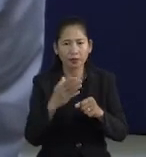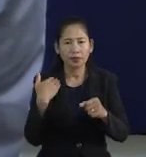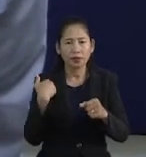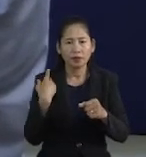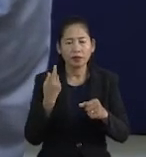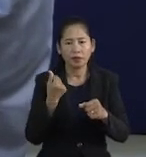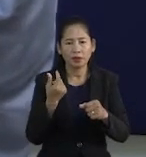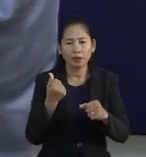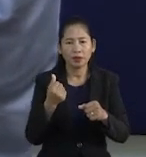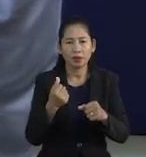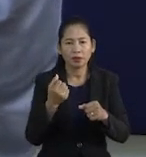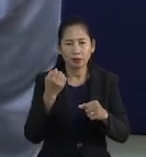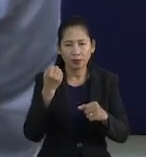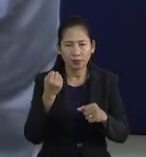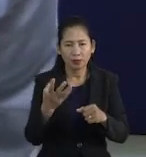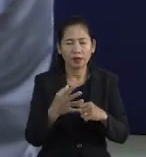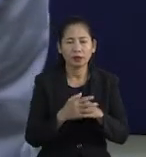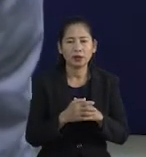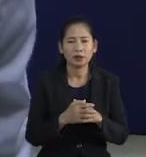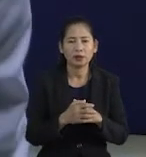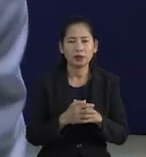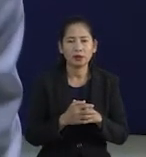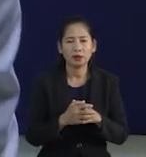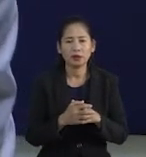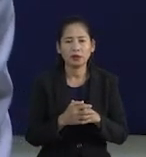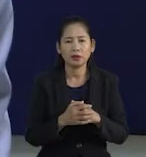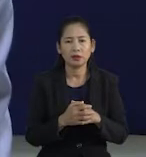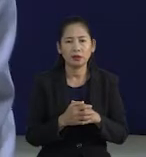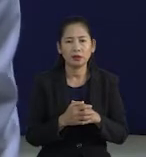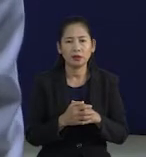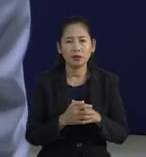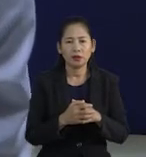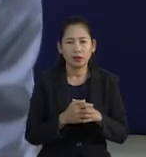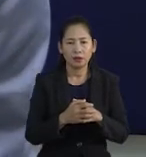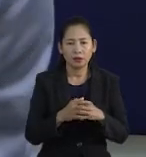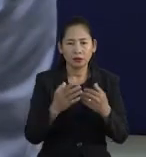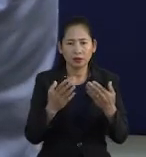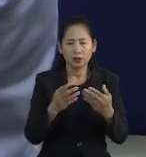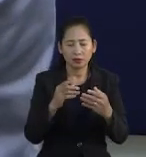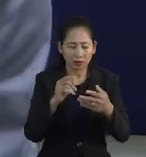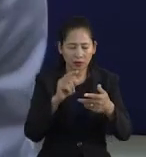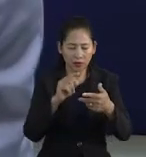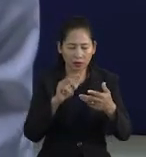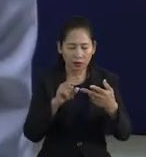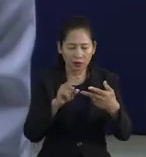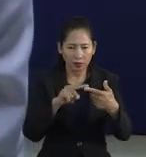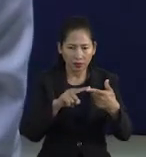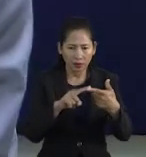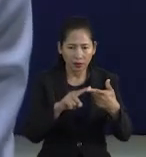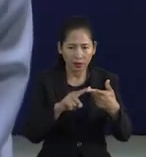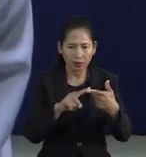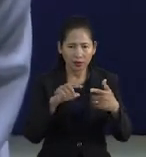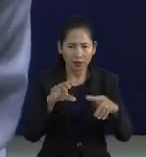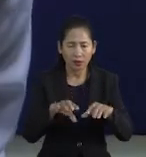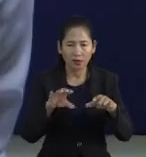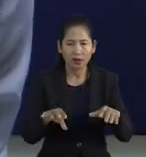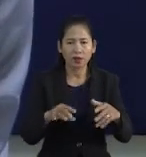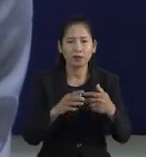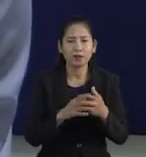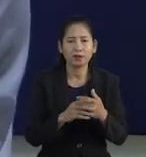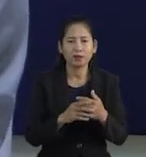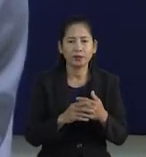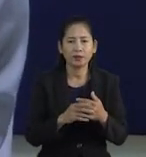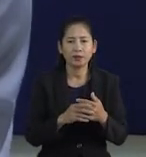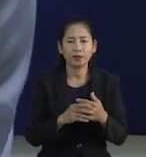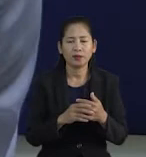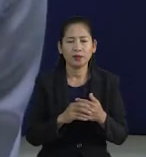tung ấy dùng đã màu miến tầm lầy và càng từ pi ní chúng nói từ pi ní cái xua rồi pi cái lại nó còn nhé và lại